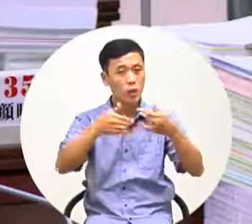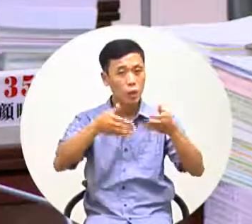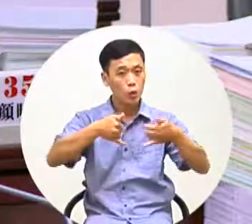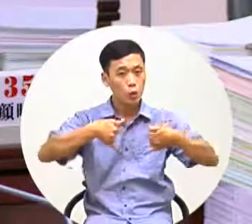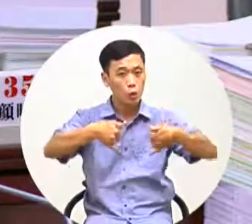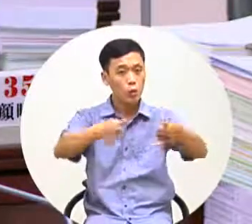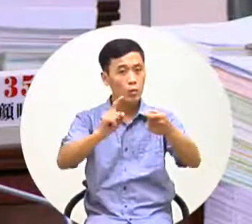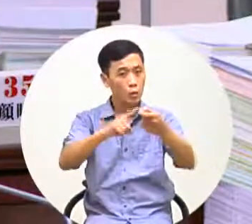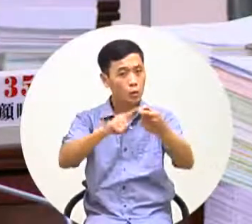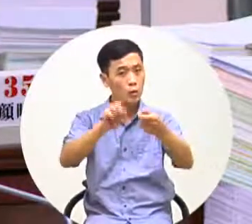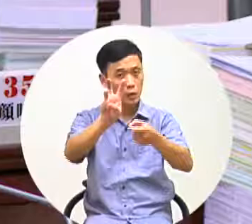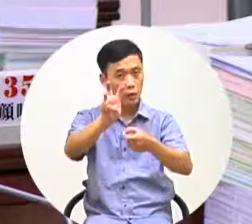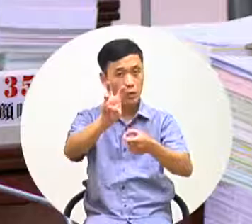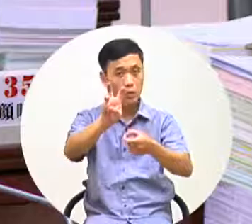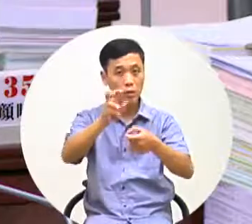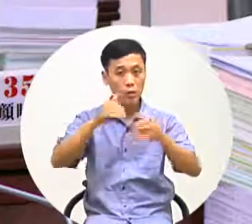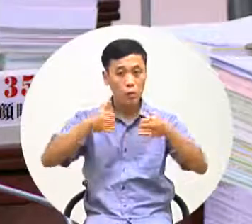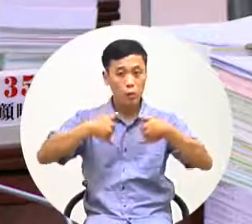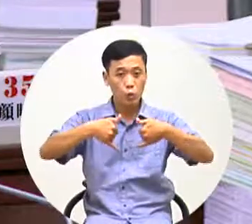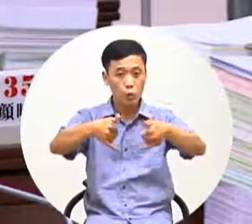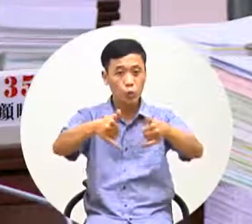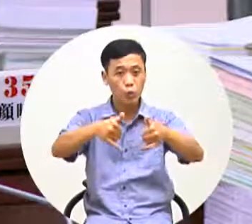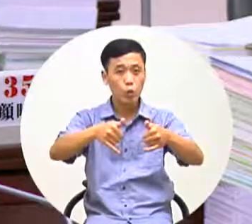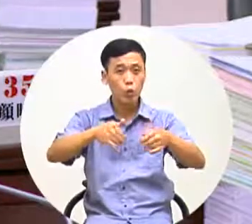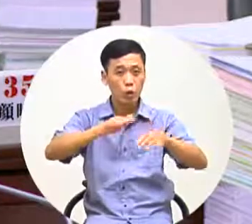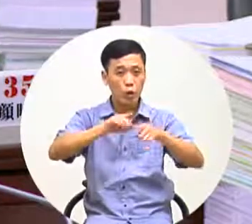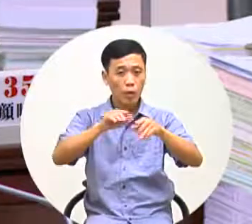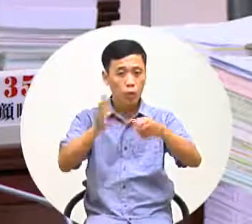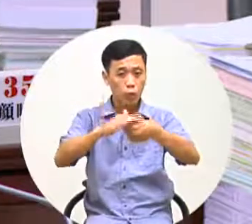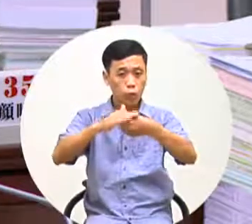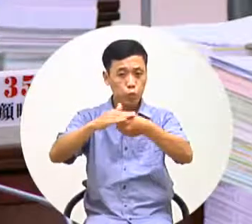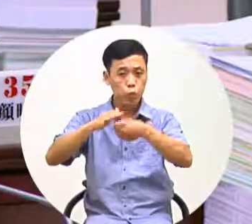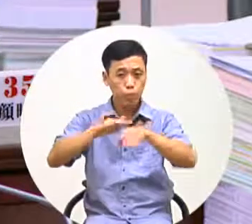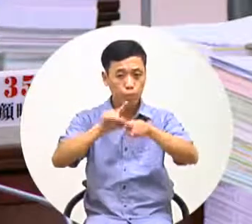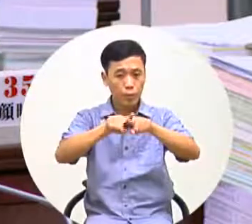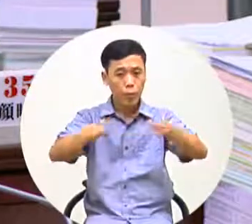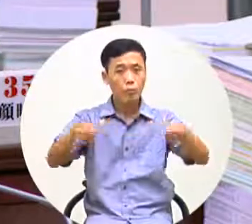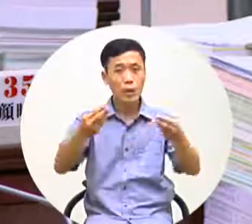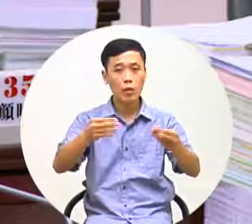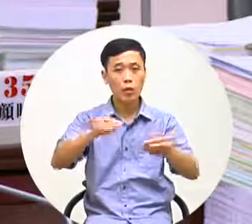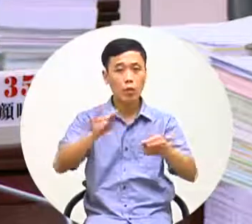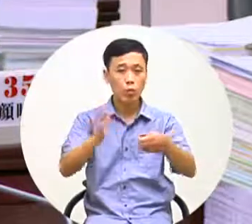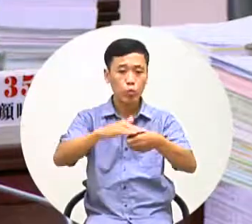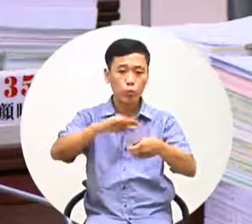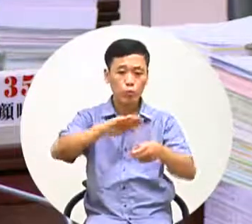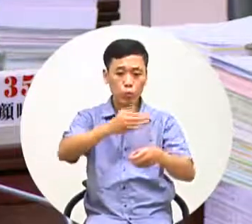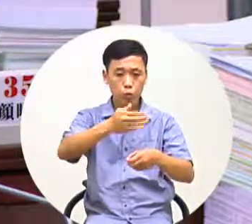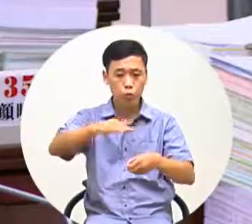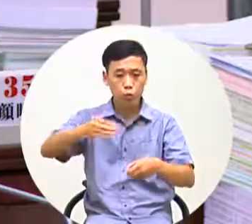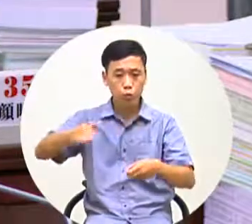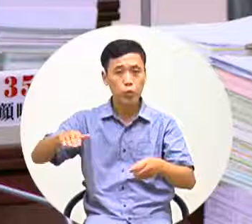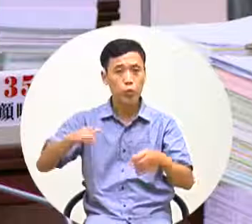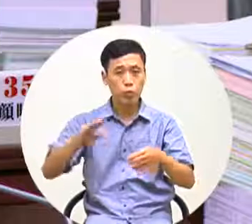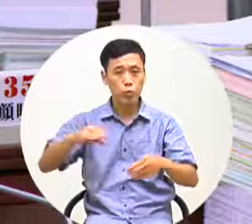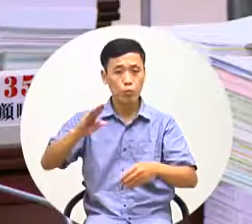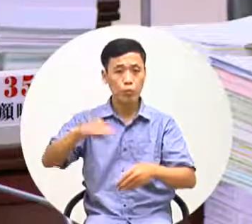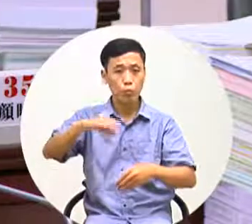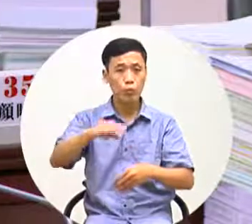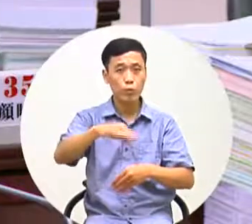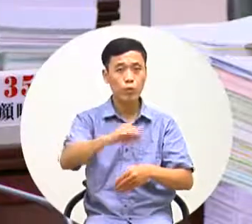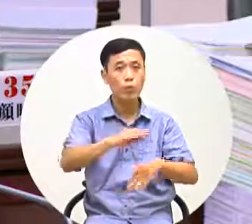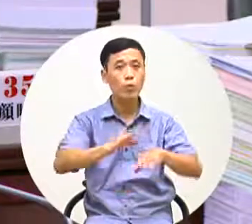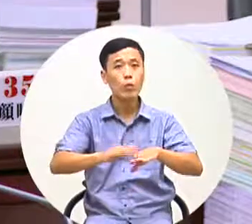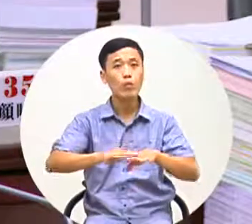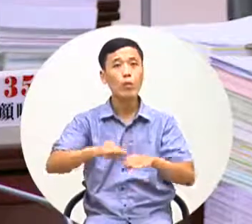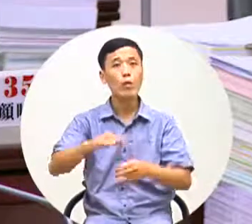铺过，只有补坑坑安尼啦吼，嘛真歹行啦。另外第二个，在